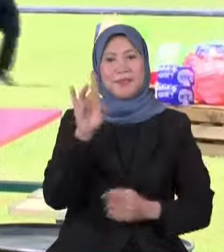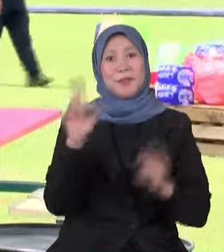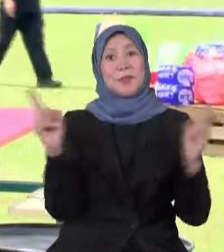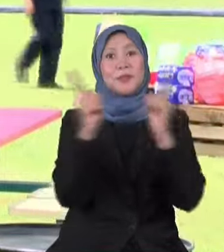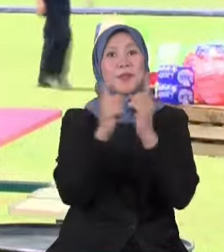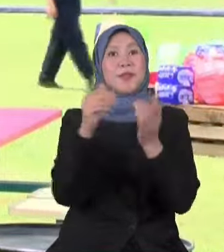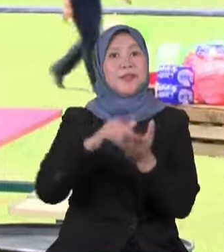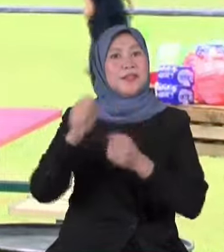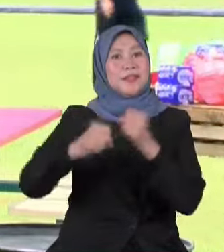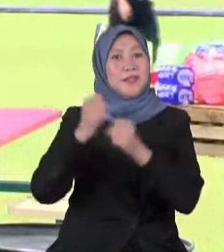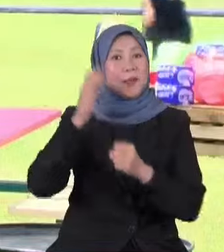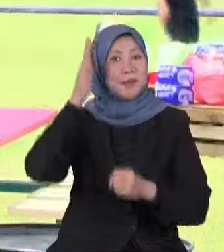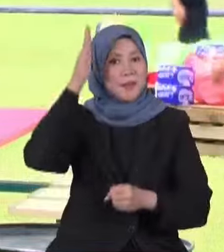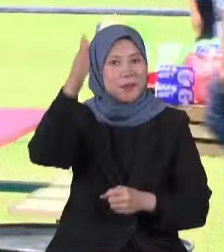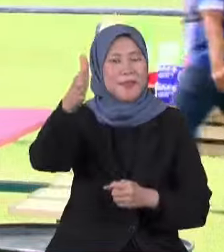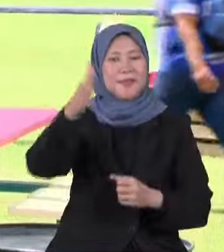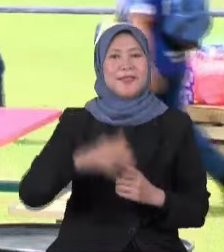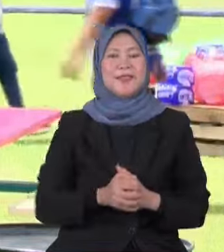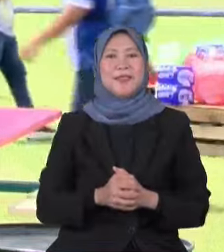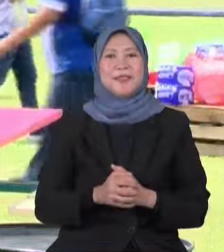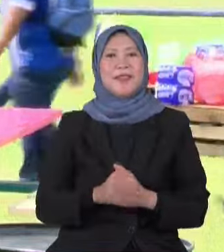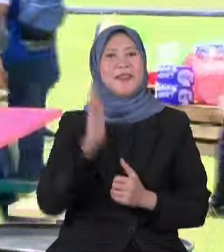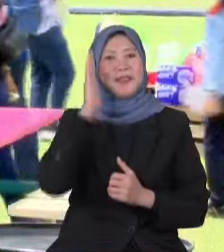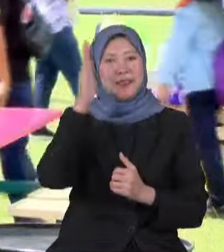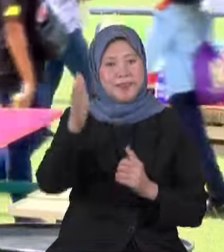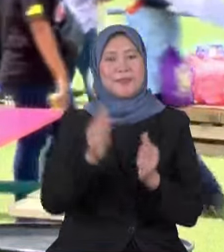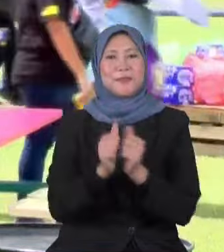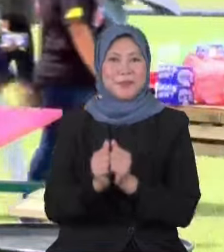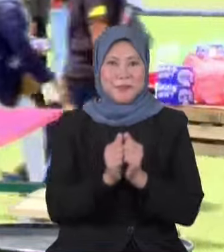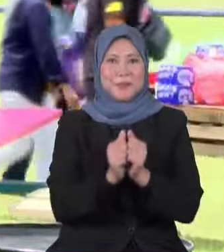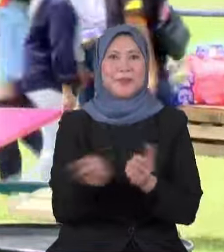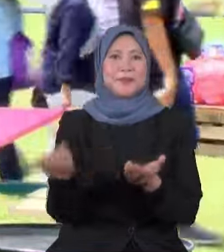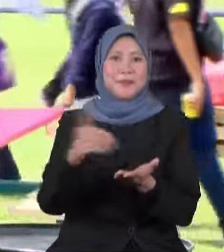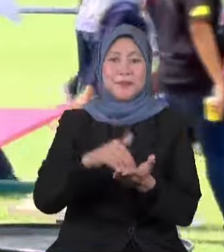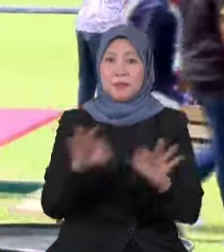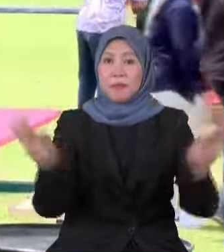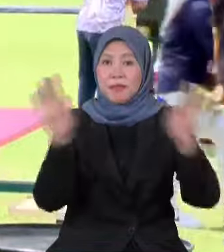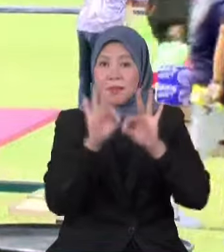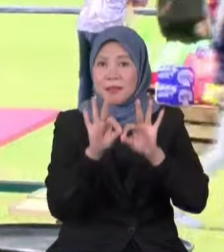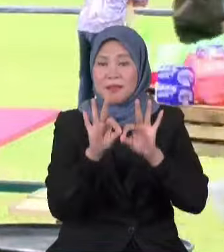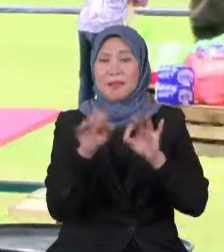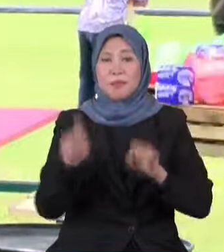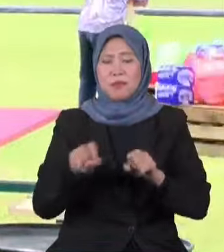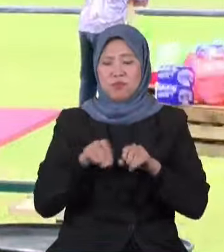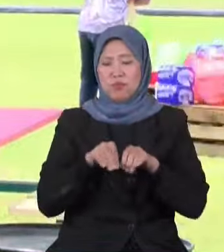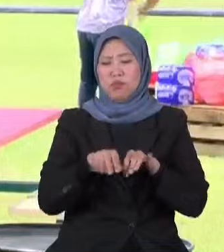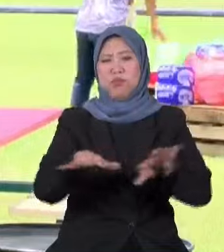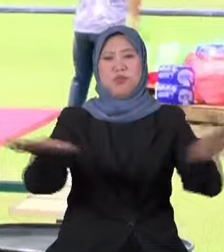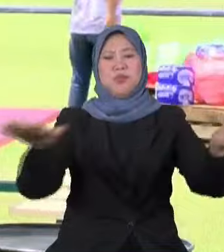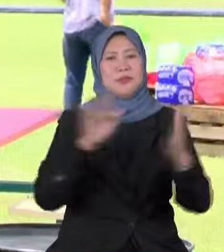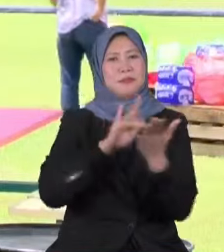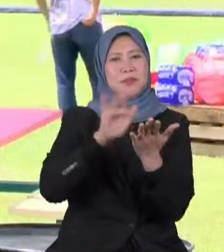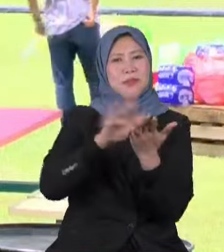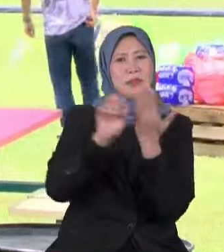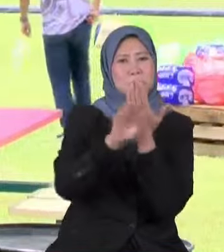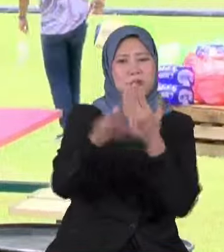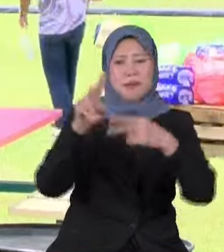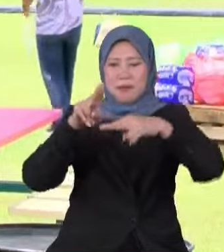lagi pada tahun hadapan, hendaknya kita akan bersama lagi. Dan yang penting, anda perlu tularkan di media sosial dengan